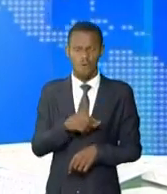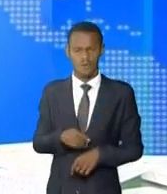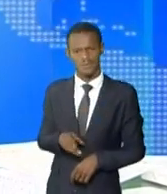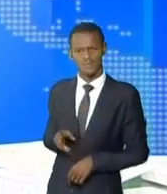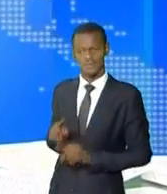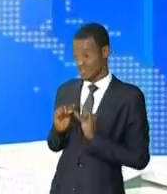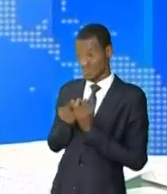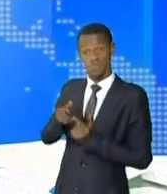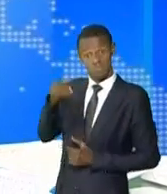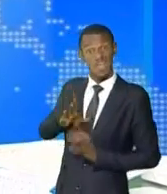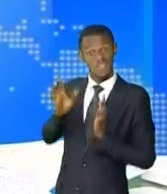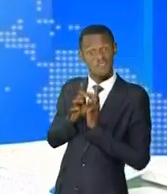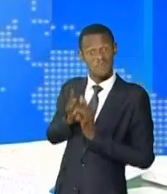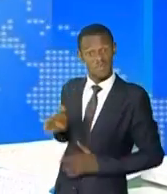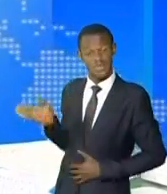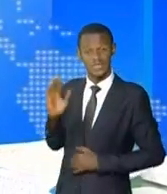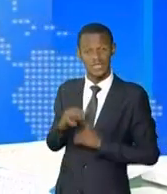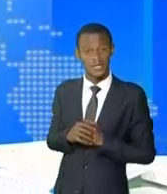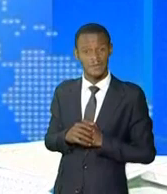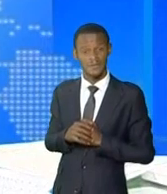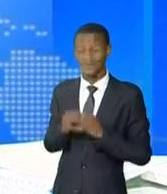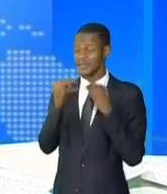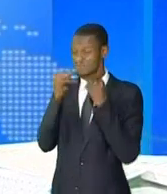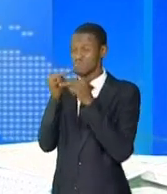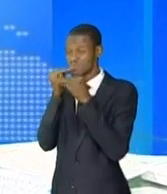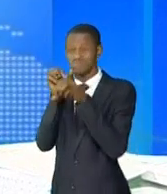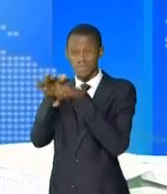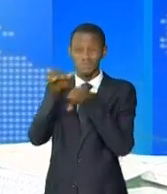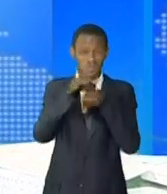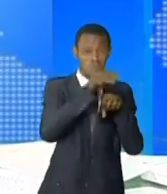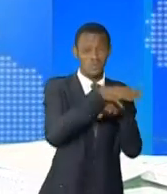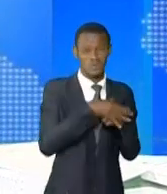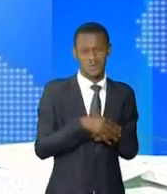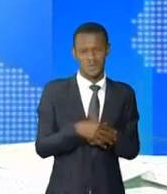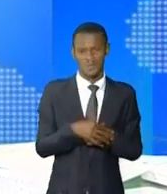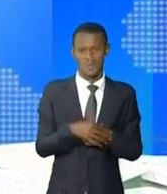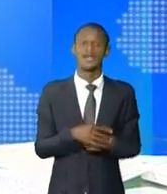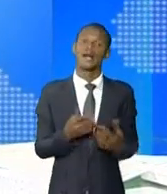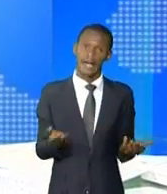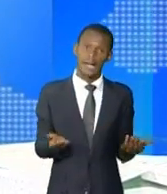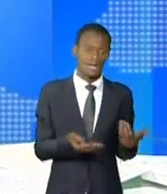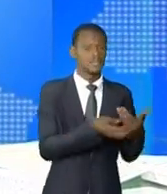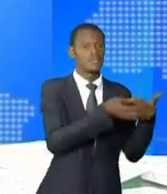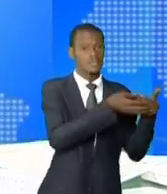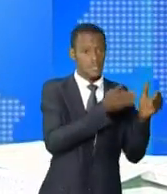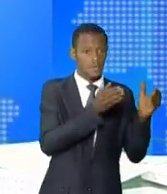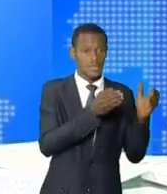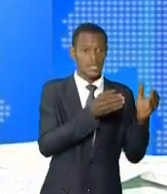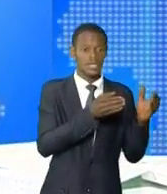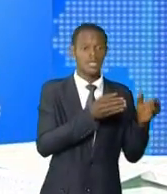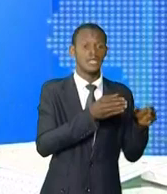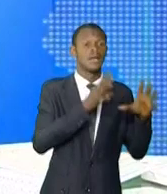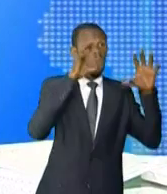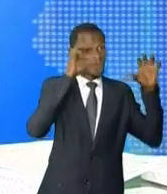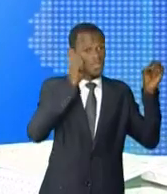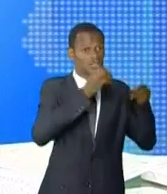dans les postes diplomatiques ou dans les entreprises publiques pour certains. Le cabinet du président de la Cour constitutionnelle ad interim